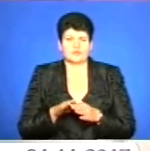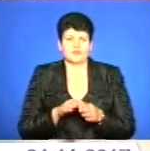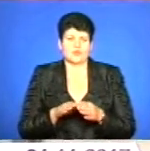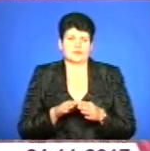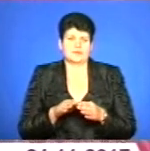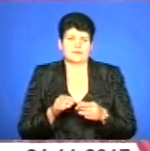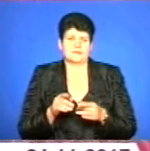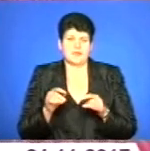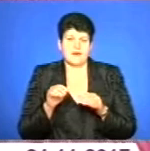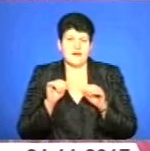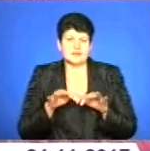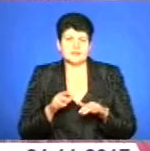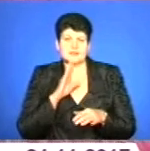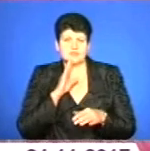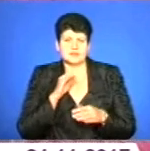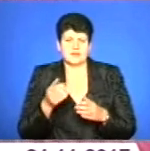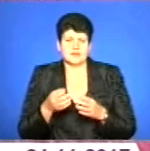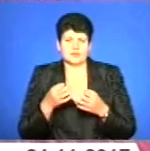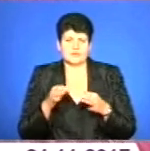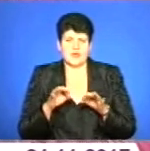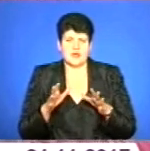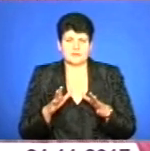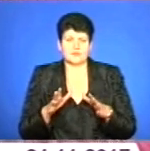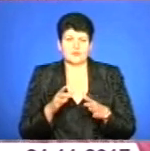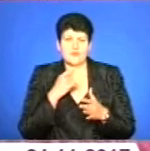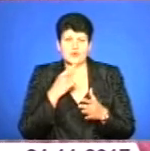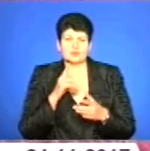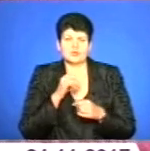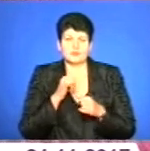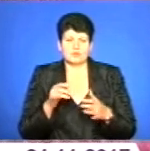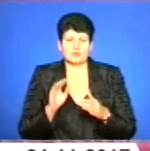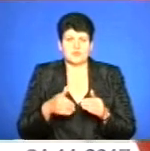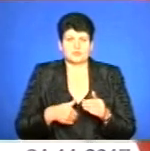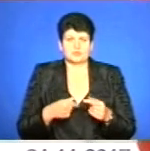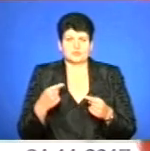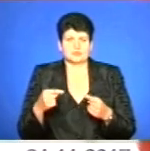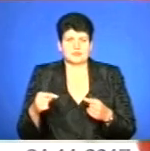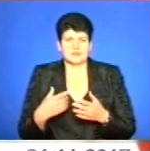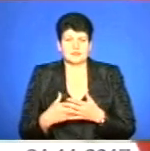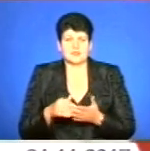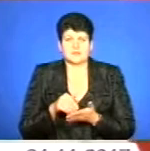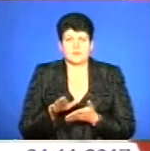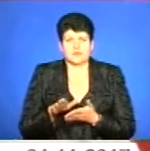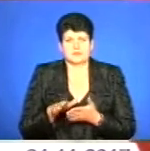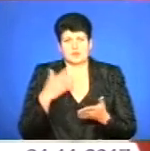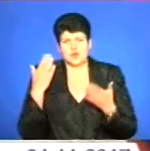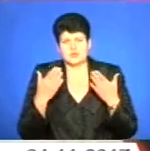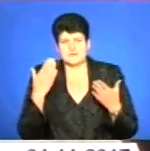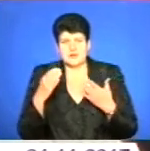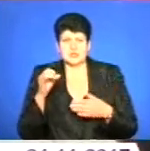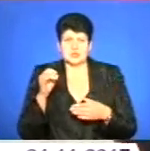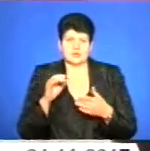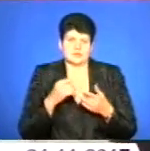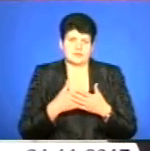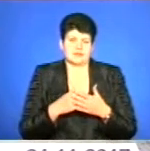не завжди. Якщо стан здоров'я не дозволяє голодувати, наголошує, постити можна й по-іншому. Наприклад, відмовитись від розваг чи соціальних